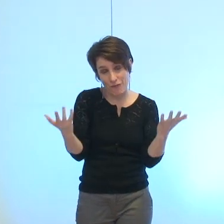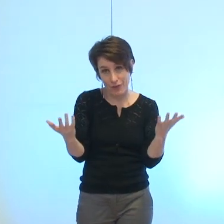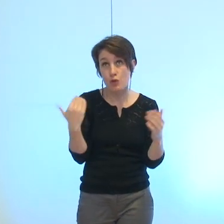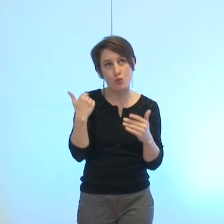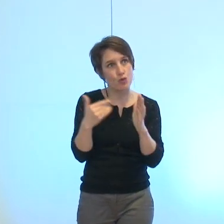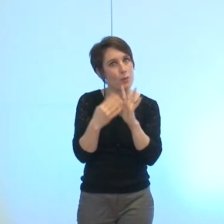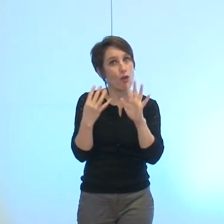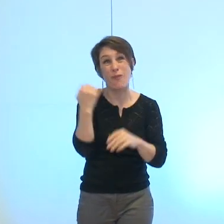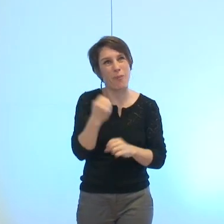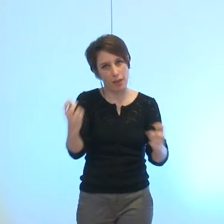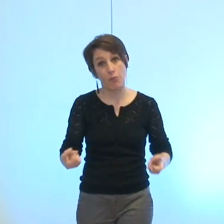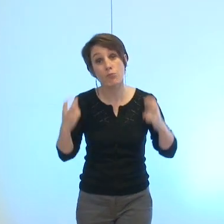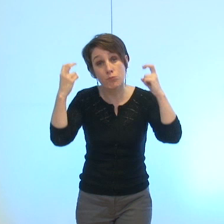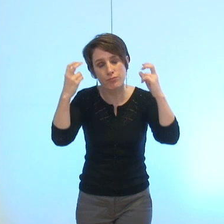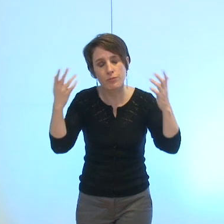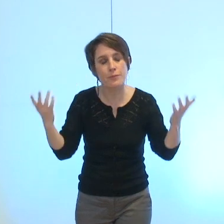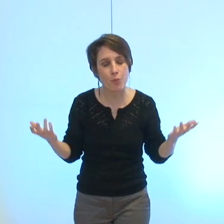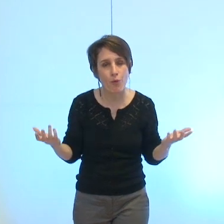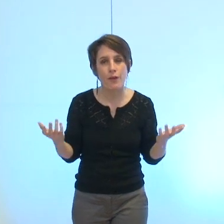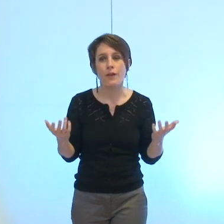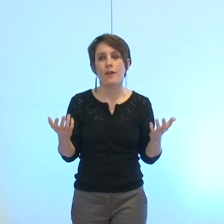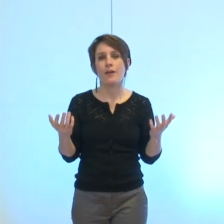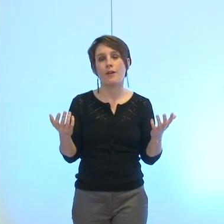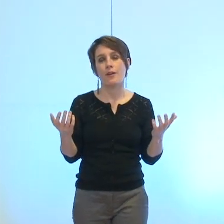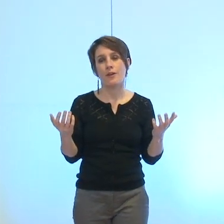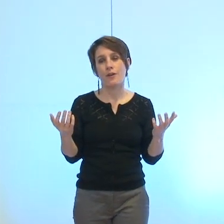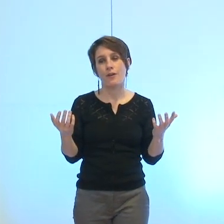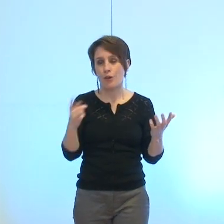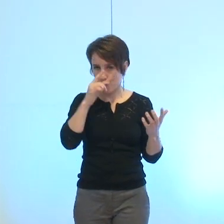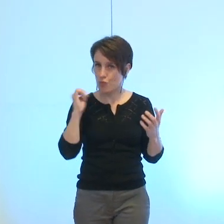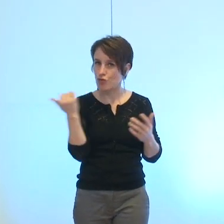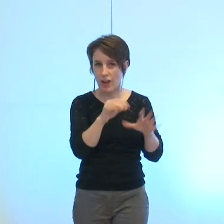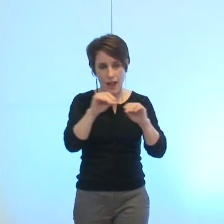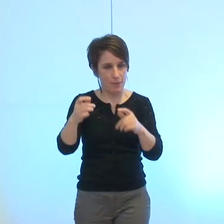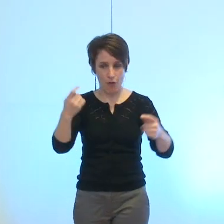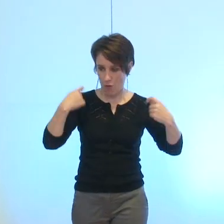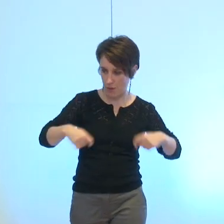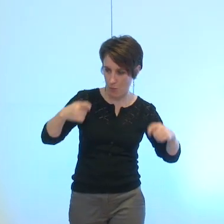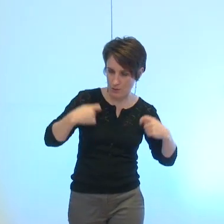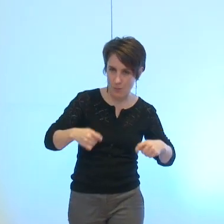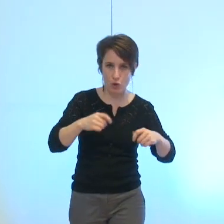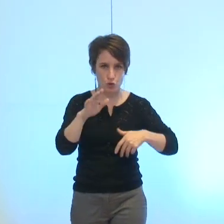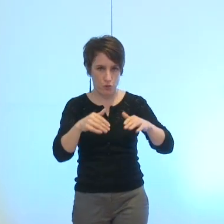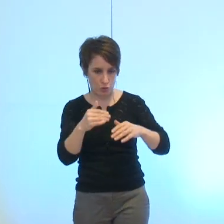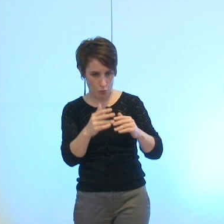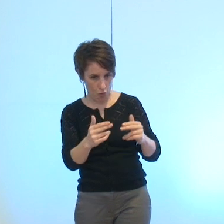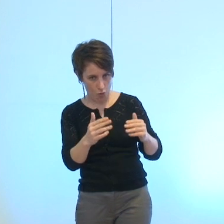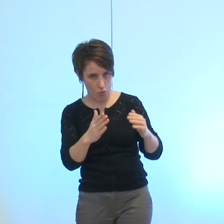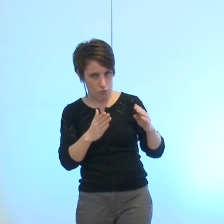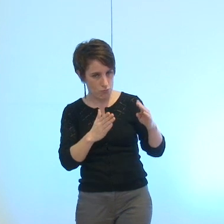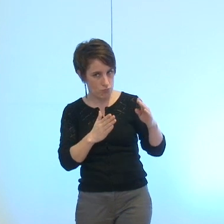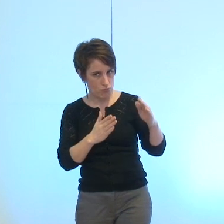depuis 2009 mais on va dire que de fait les dépenses par habitant pour le fonctionnement sont supérieures en fonction